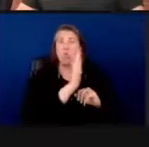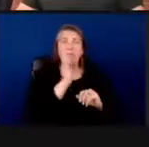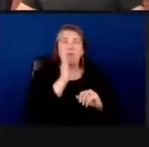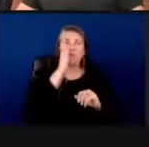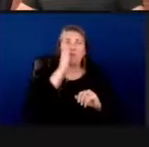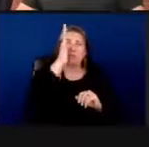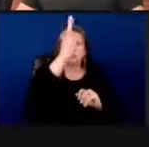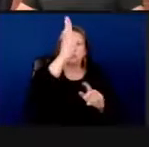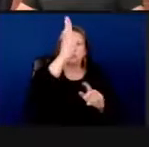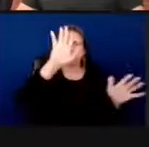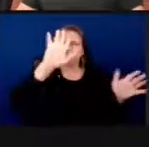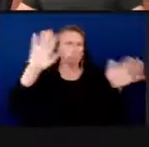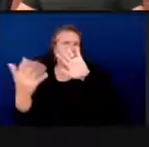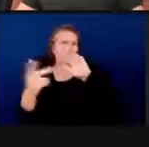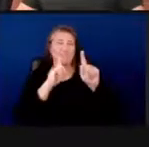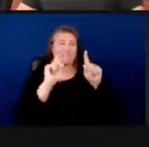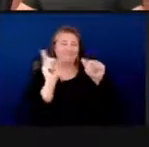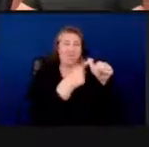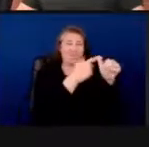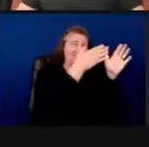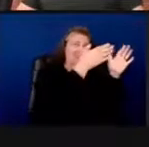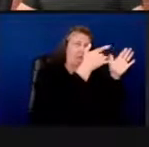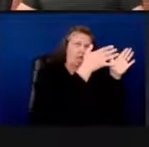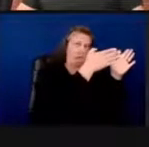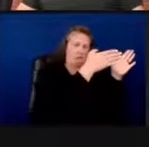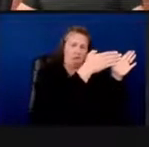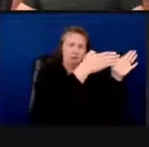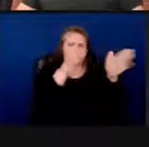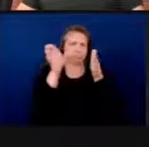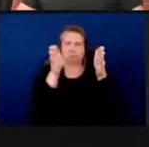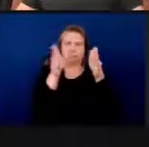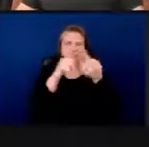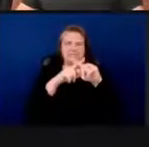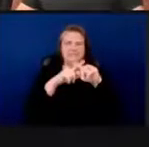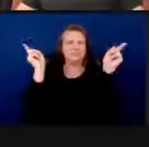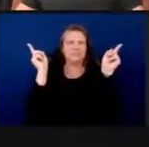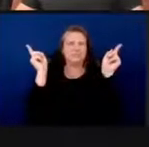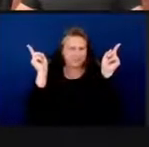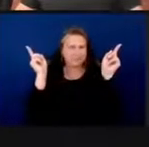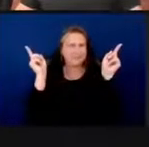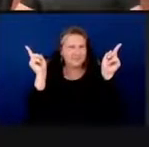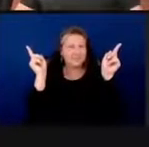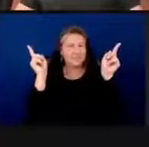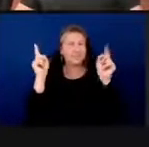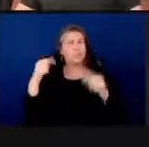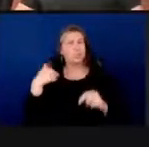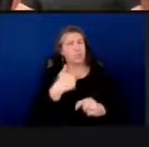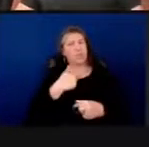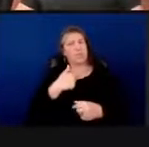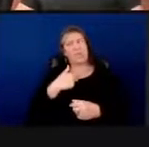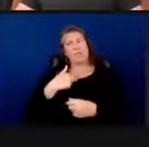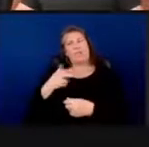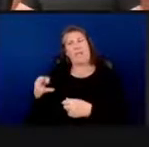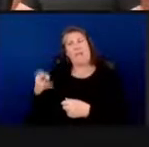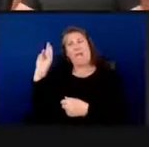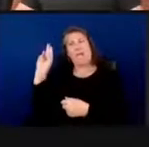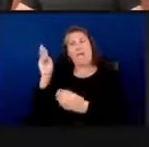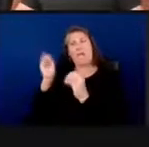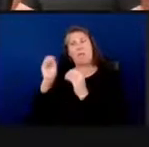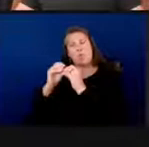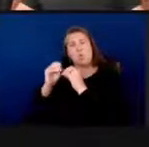Tunaona kuwa baadhi ya maono ya baadhi ya wanafunzi hawa yanabadilika pale